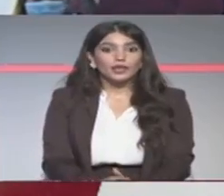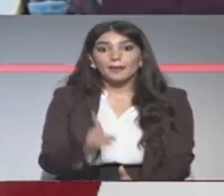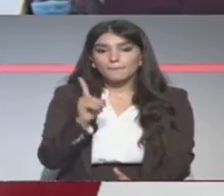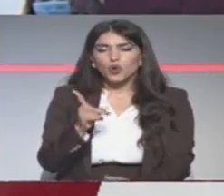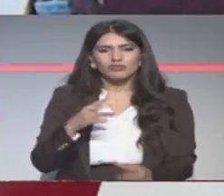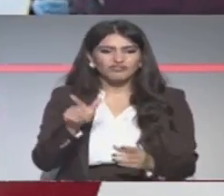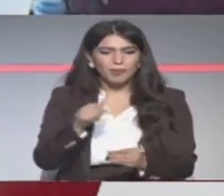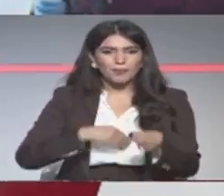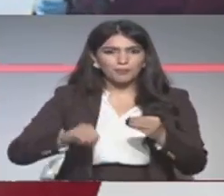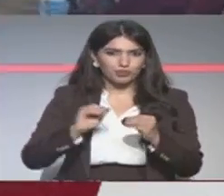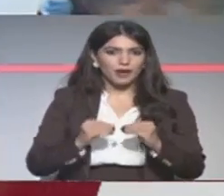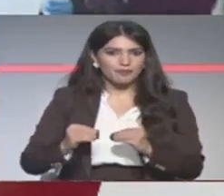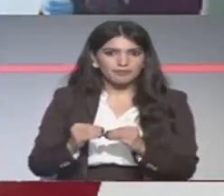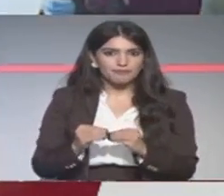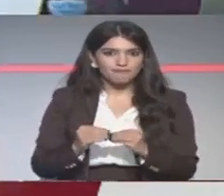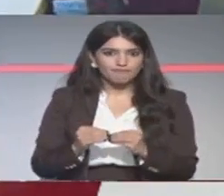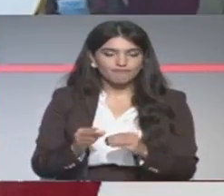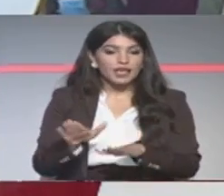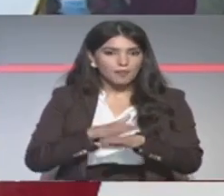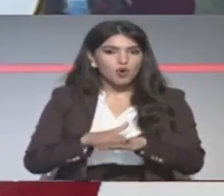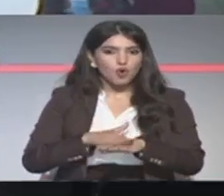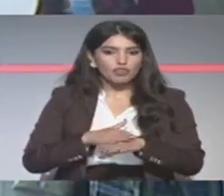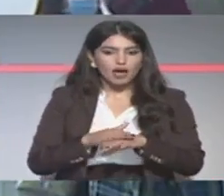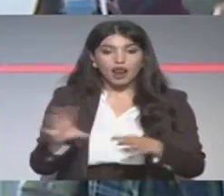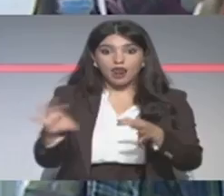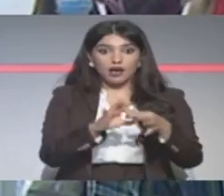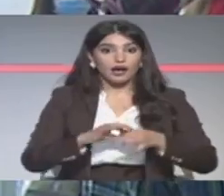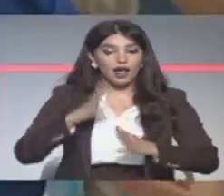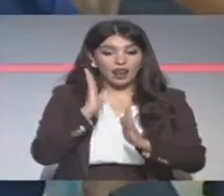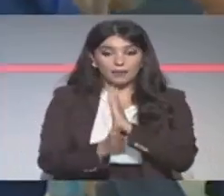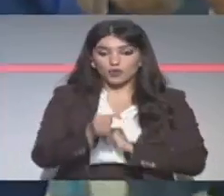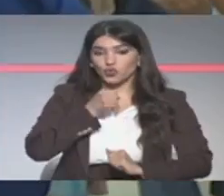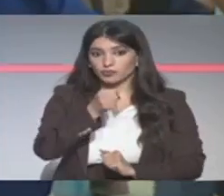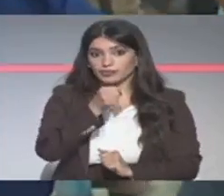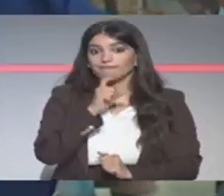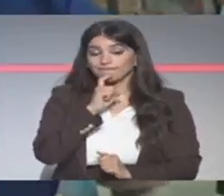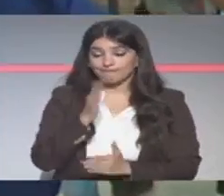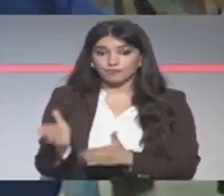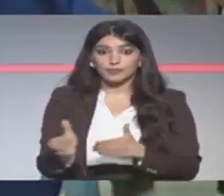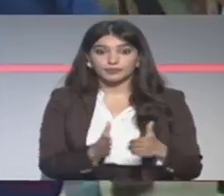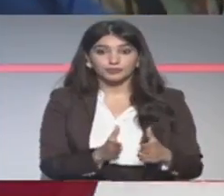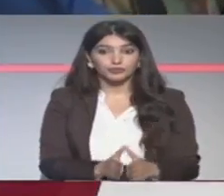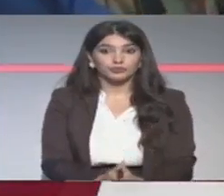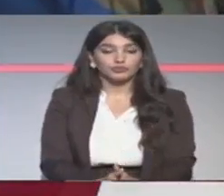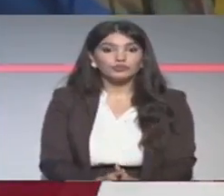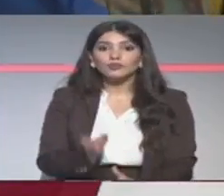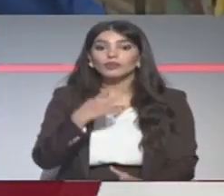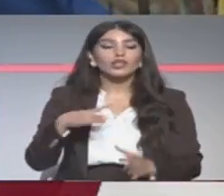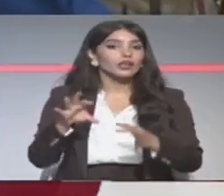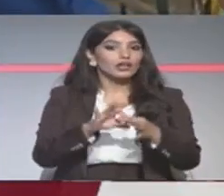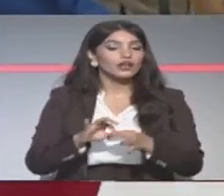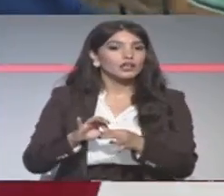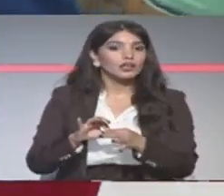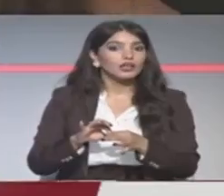فما خلالات تخص العلاقة المباشرة مع الصحفي. في كل الحالات هو مكتب تنفيذي